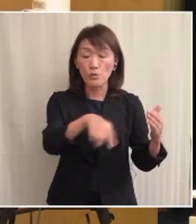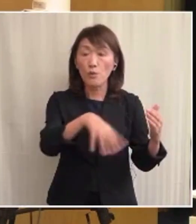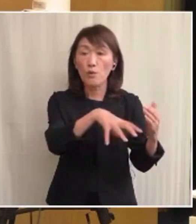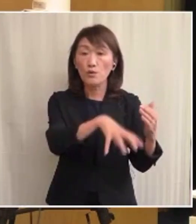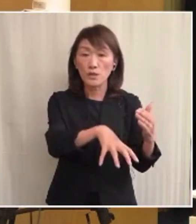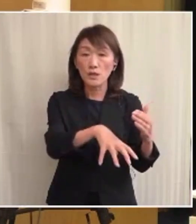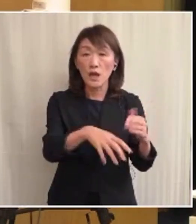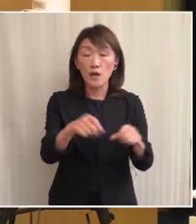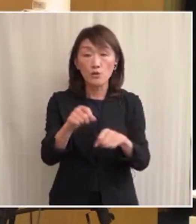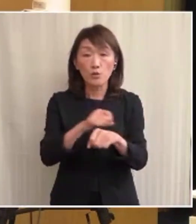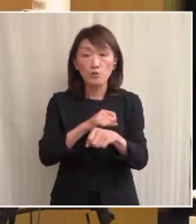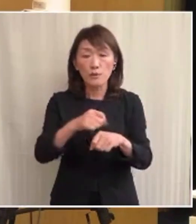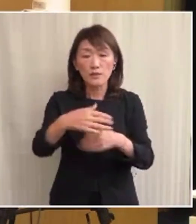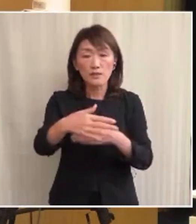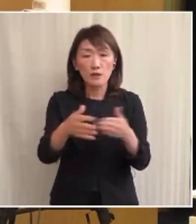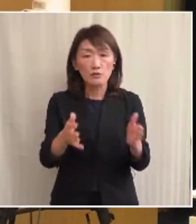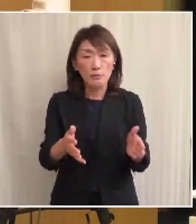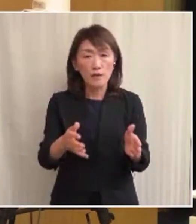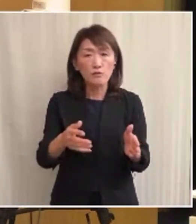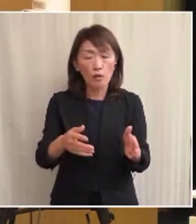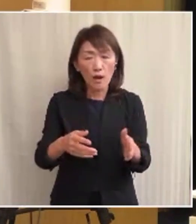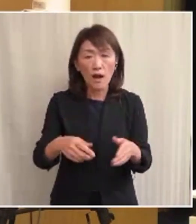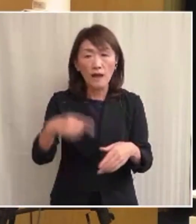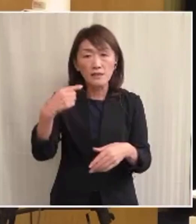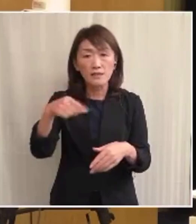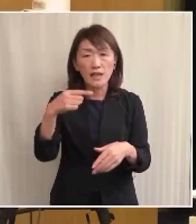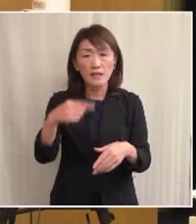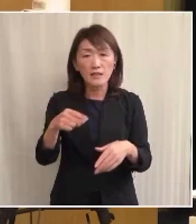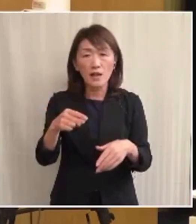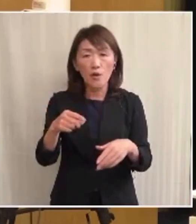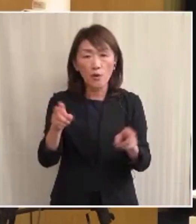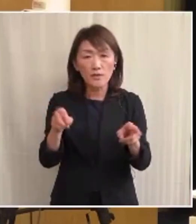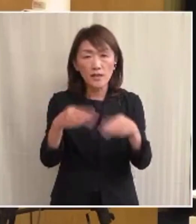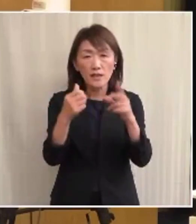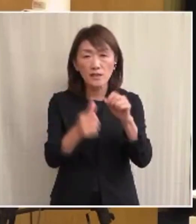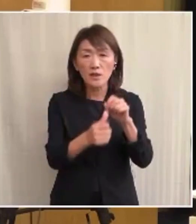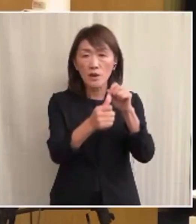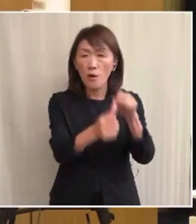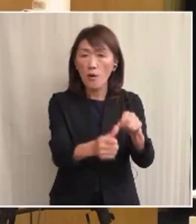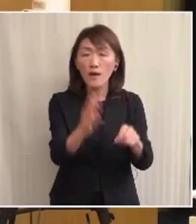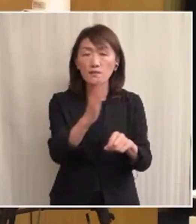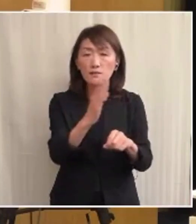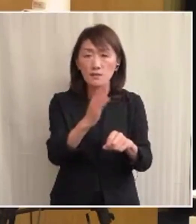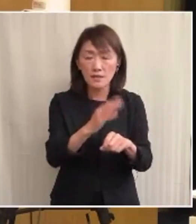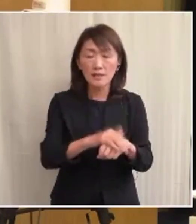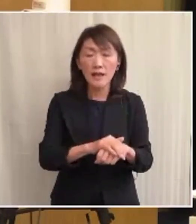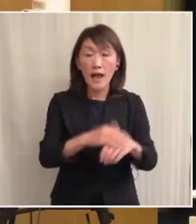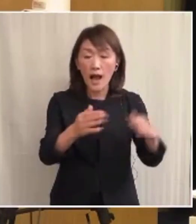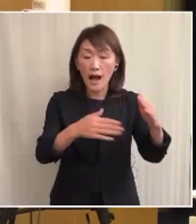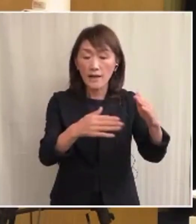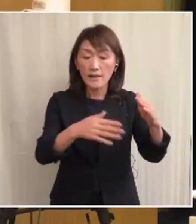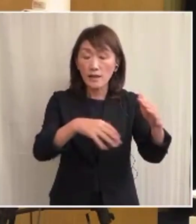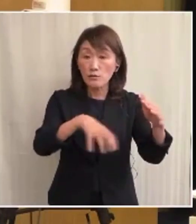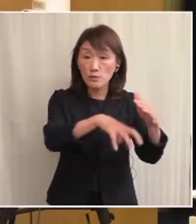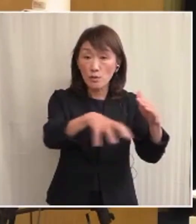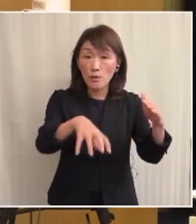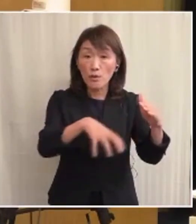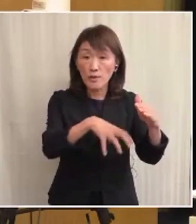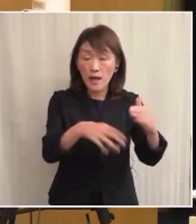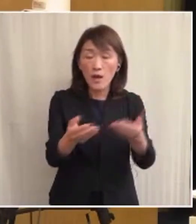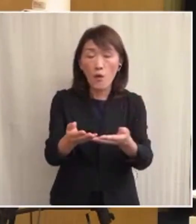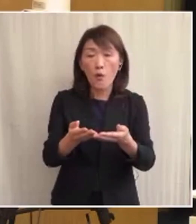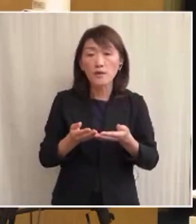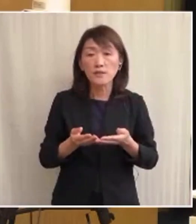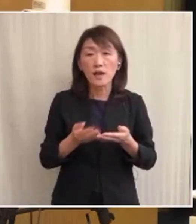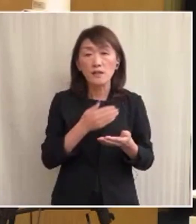特にこう特別なスペースとか先生を専任で置かずとも、空いているその定員のスペースのところで お預かり